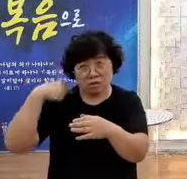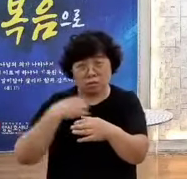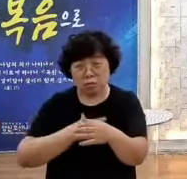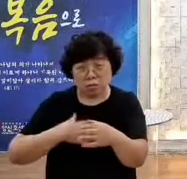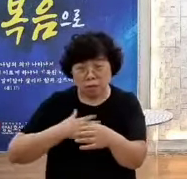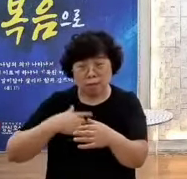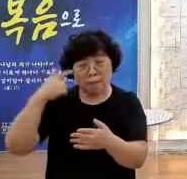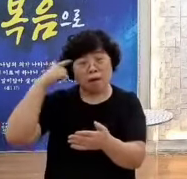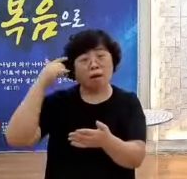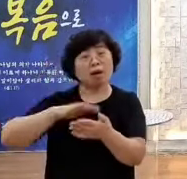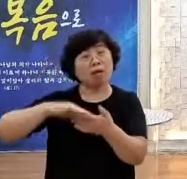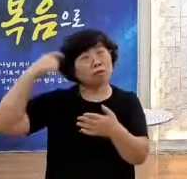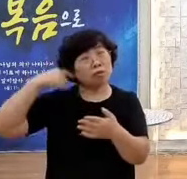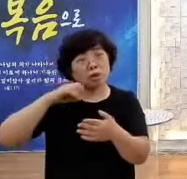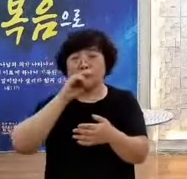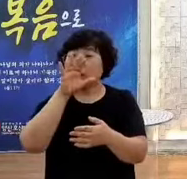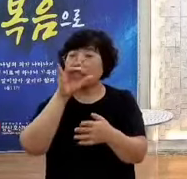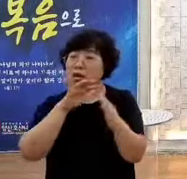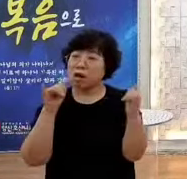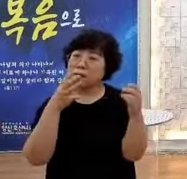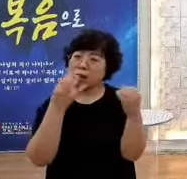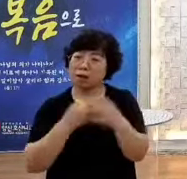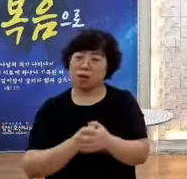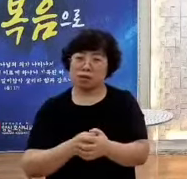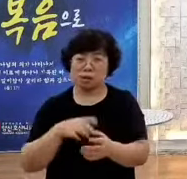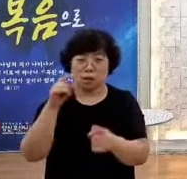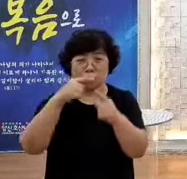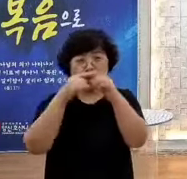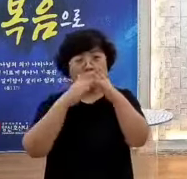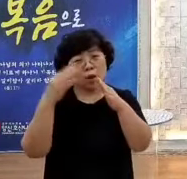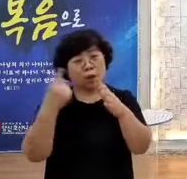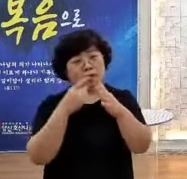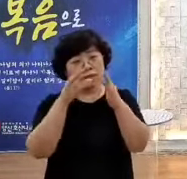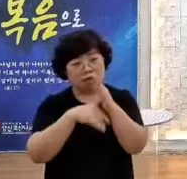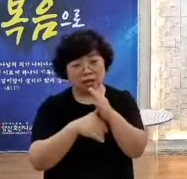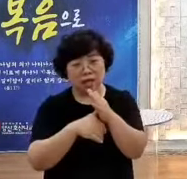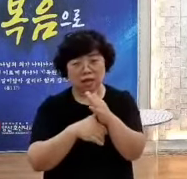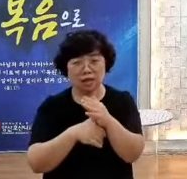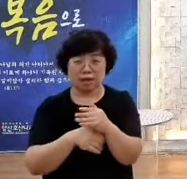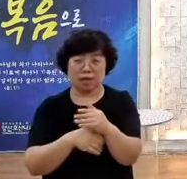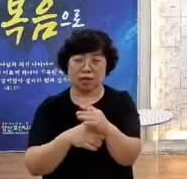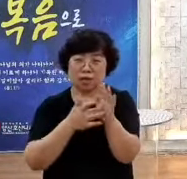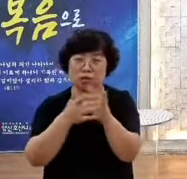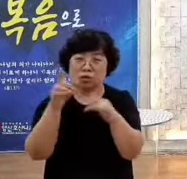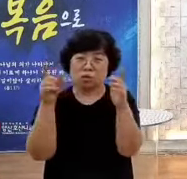마음이 너무 평안하다. 안 들어보셨어요? 이게 예수 믿는 사람의 첫 번째 반응이에요.